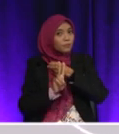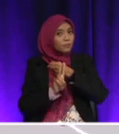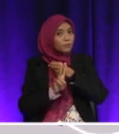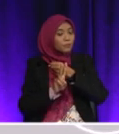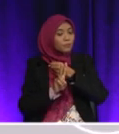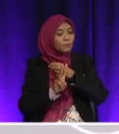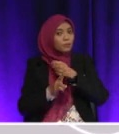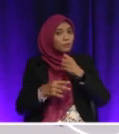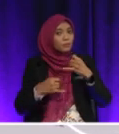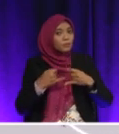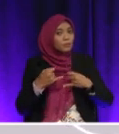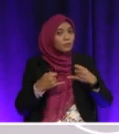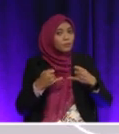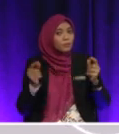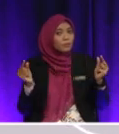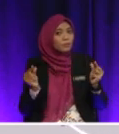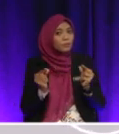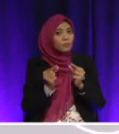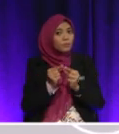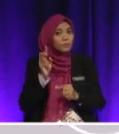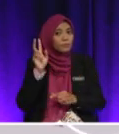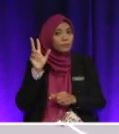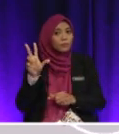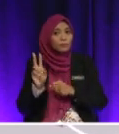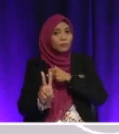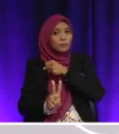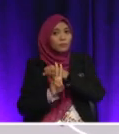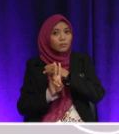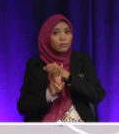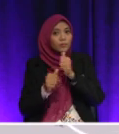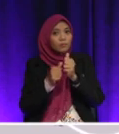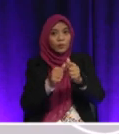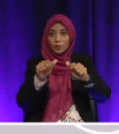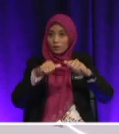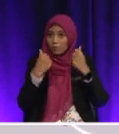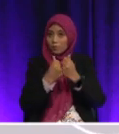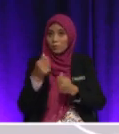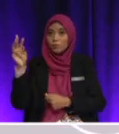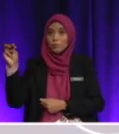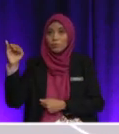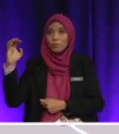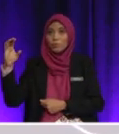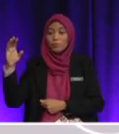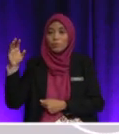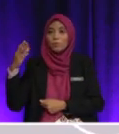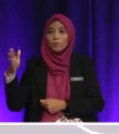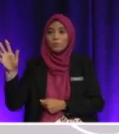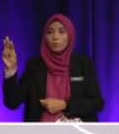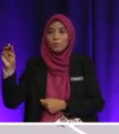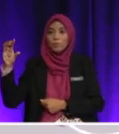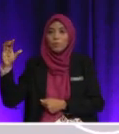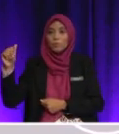merupakan gabungan digepati yang mengikut kaum yaitu mifi MVP dan amno